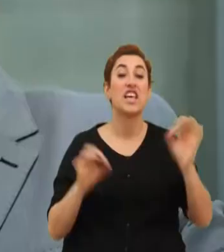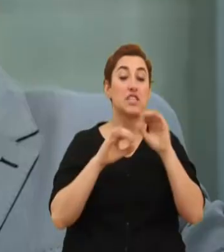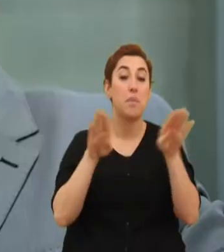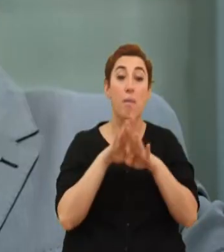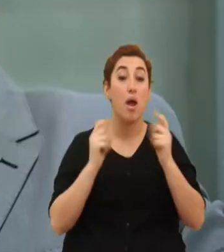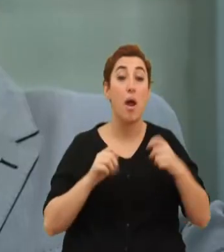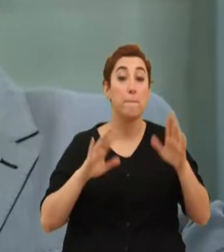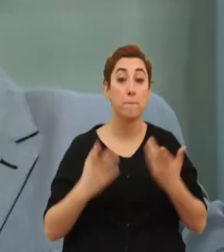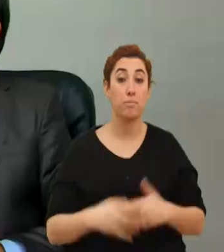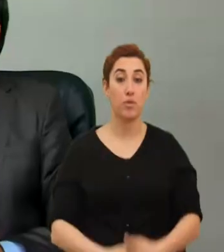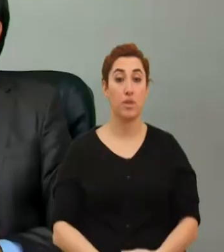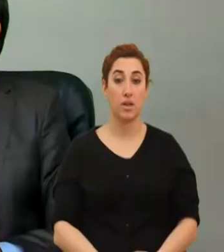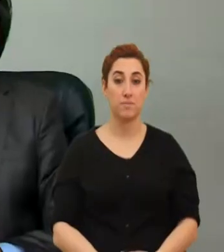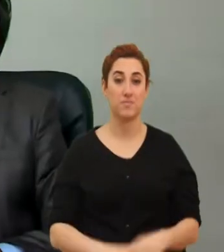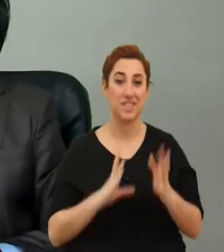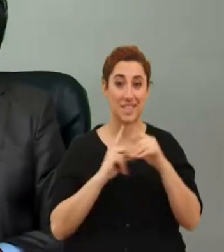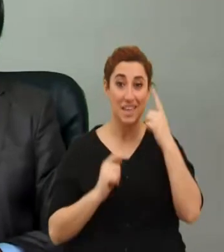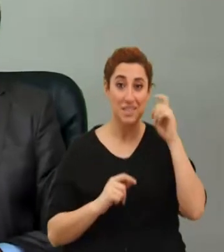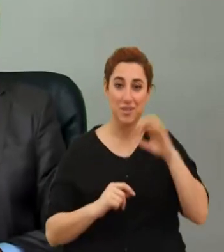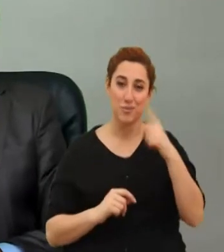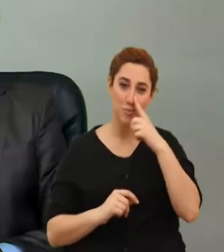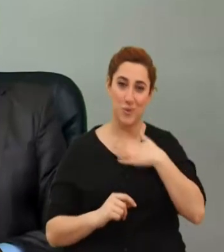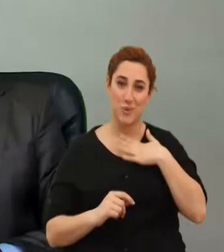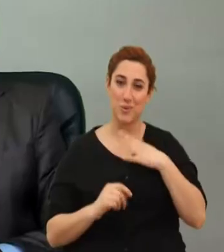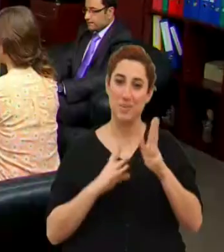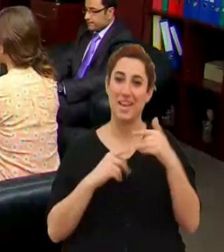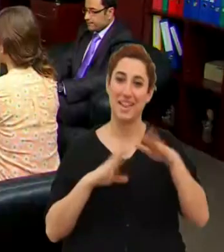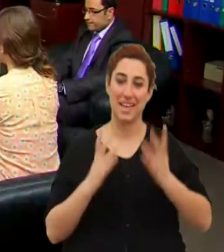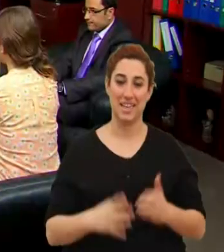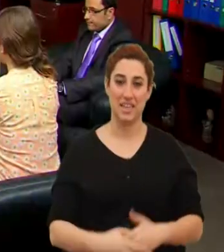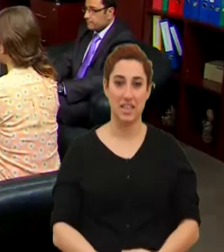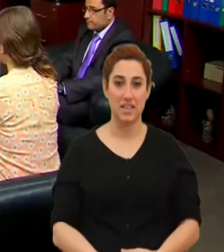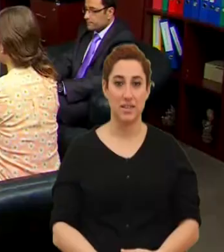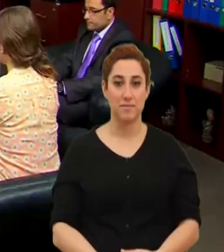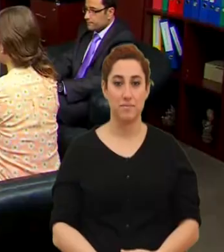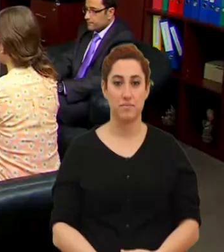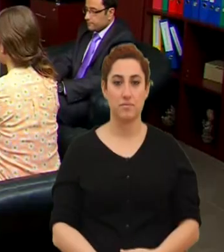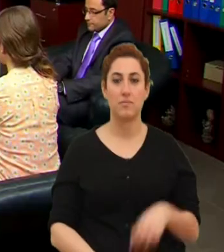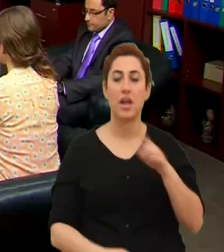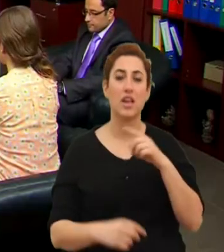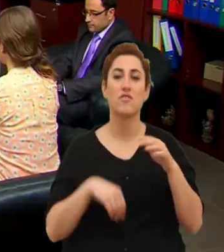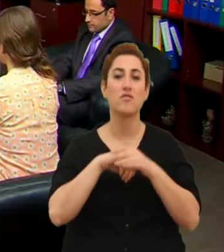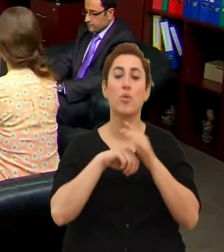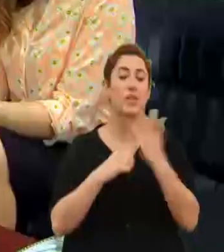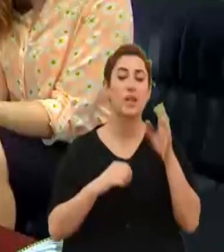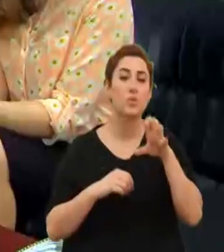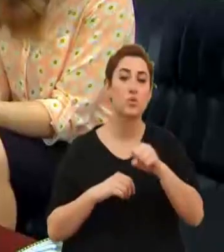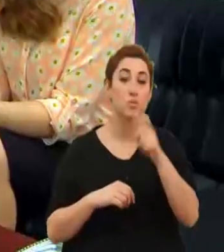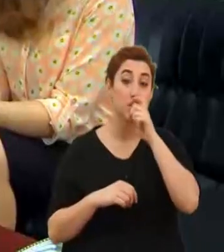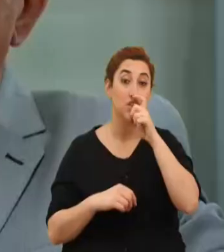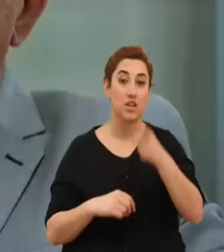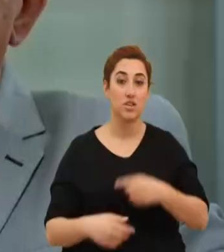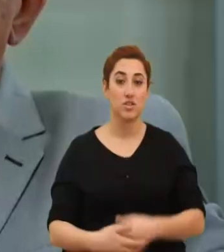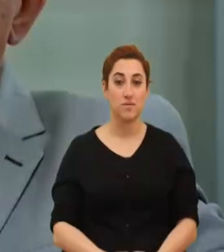berabere kalmıyorlar? Sırası mı şimdi müdürüm, yeri mi? Hangi takımı tutuyorsun delikanlı?